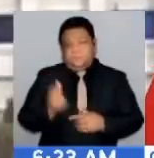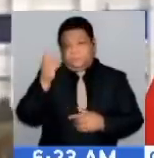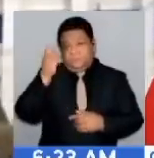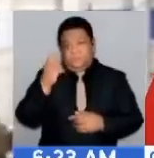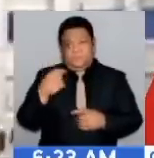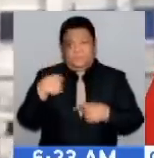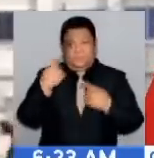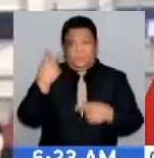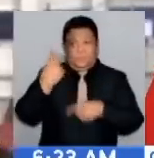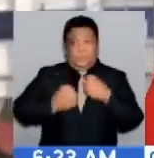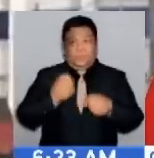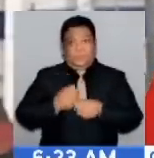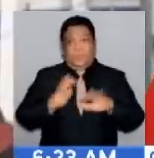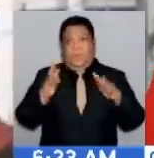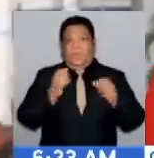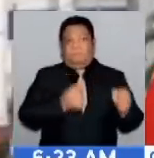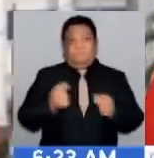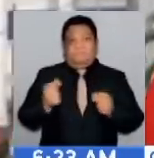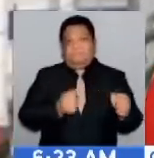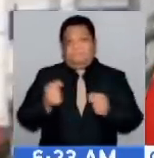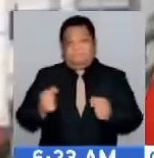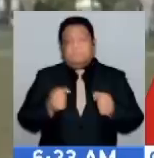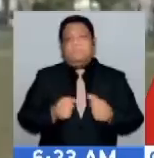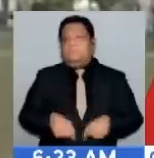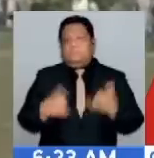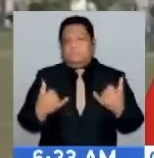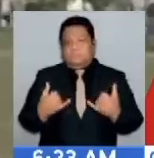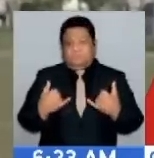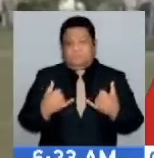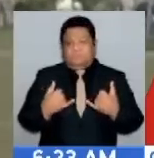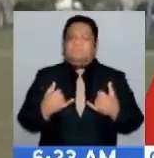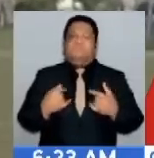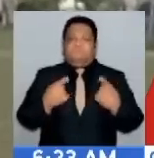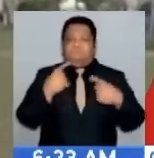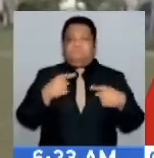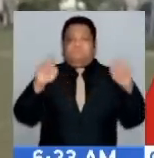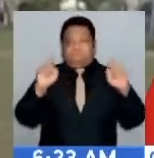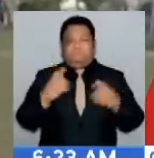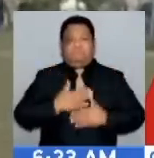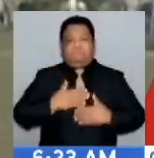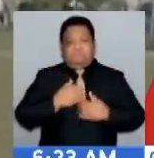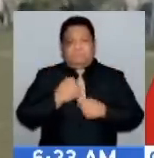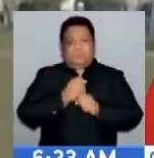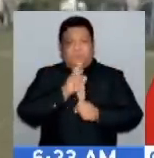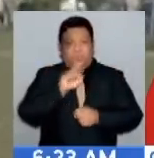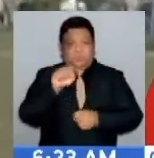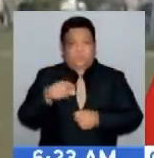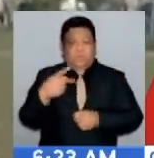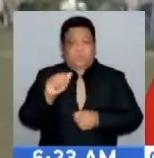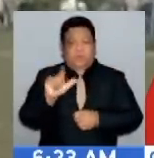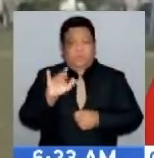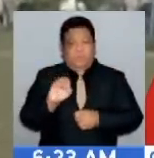ng selebrasyon ng Kalibo at Yatian Festival bunsod ng pandemya, kaya siniguro ng Kalibo LGU na magiging engrande